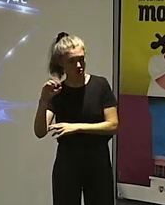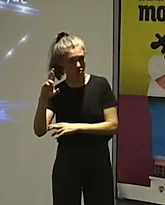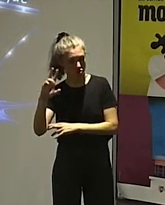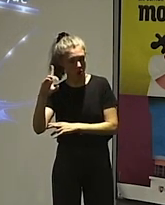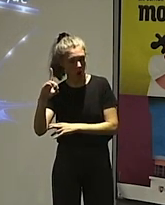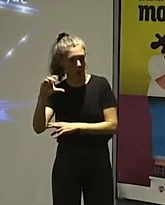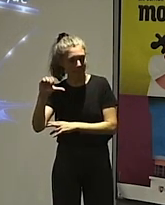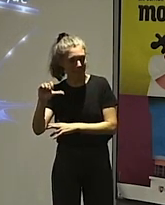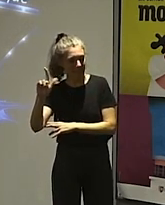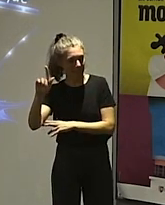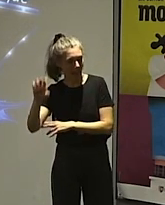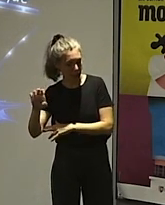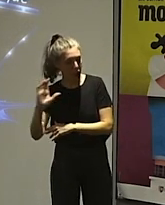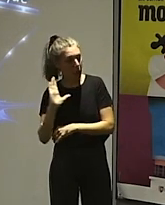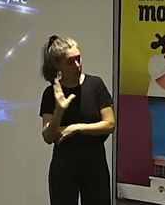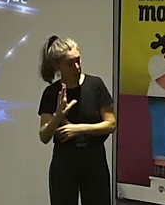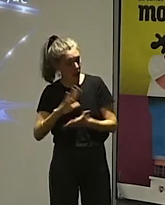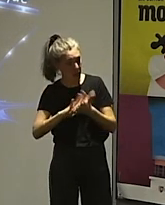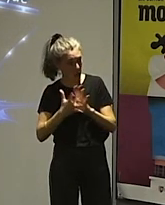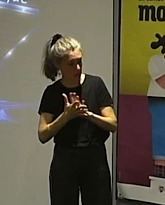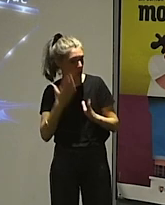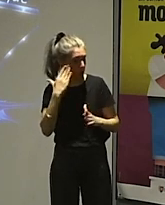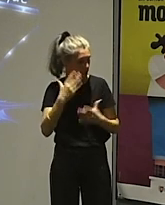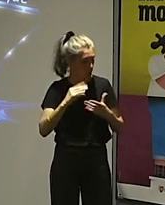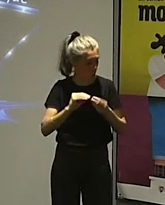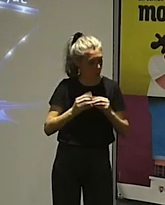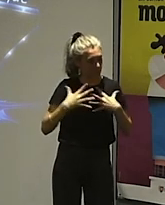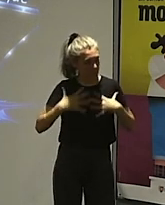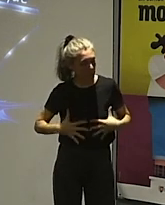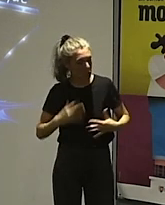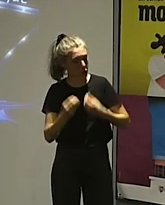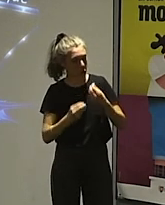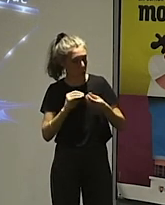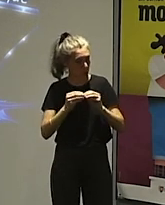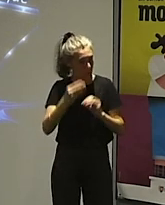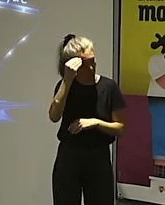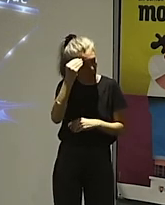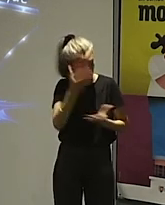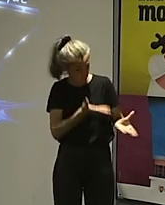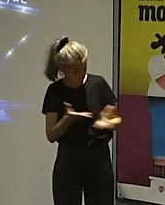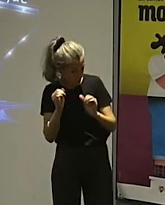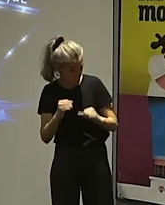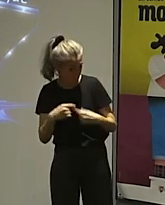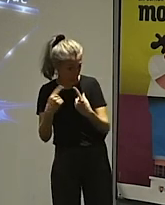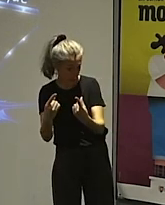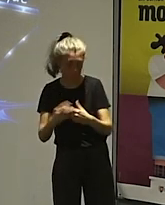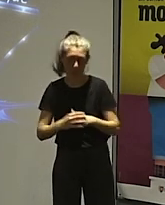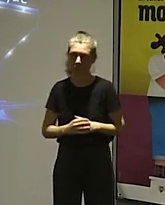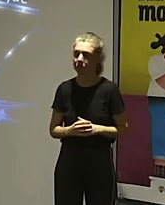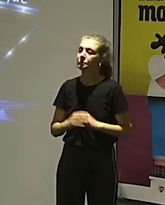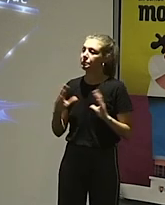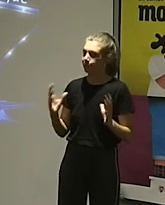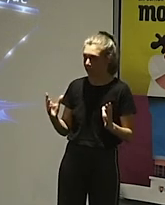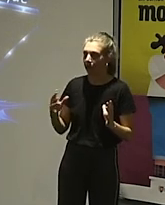pour les gens qui avaient des problèmes physiques ou moraux pouvaient y aller et puis faire des activités.